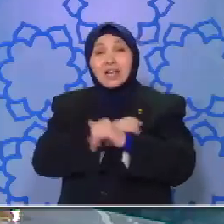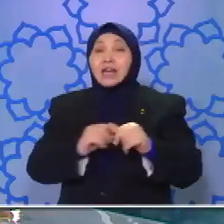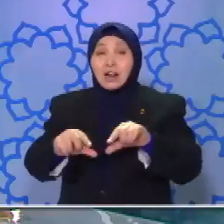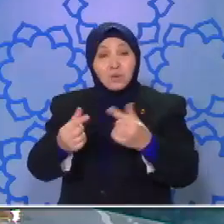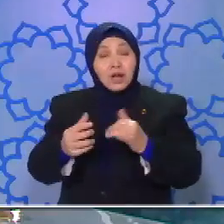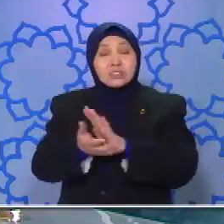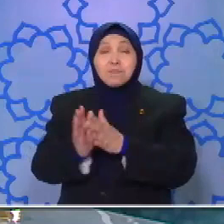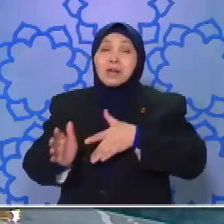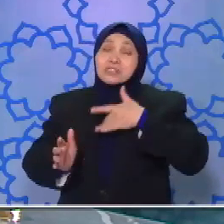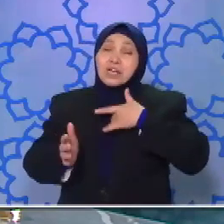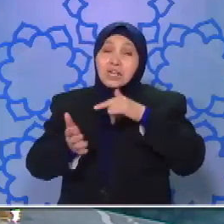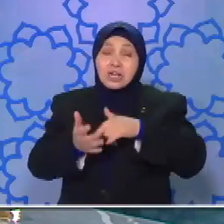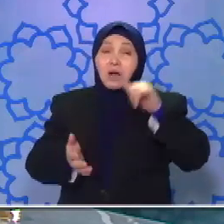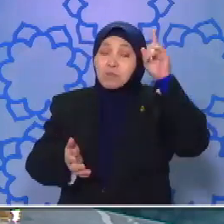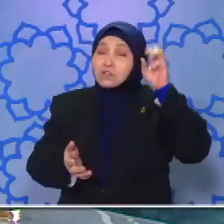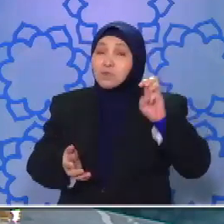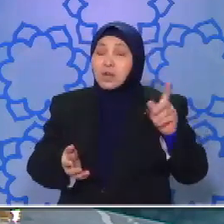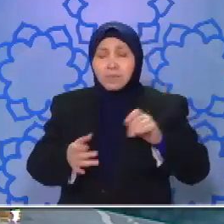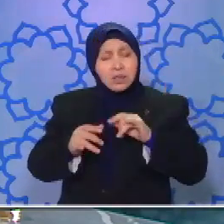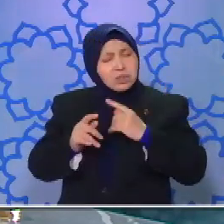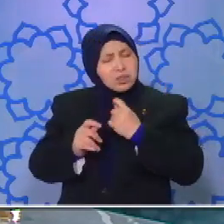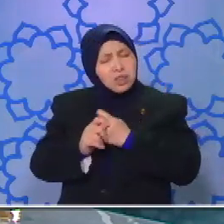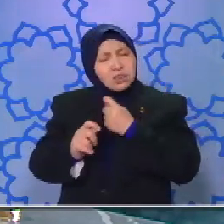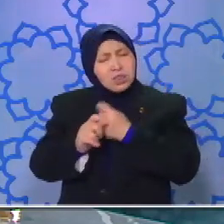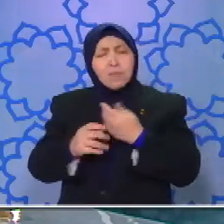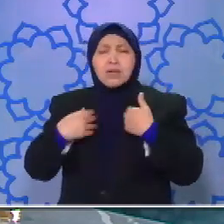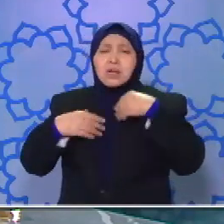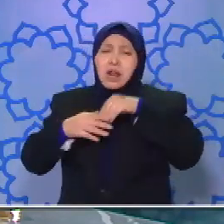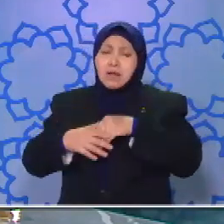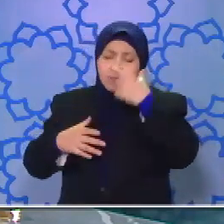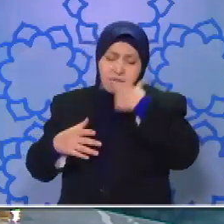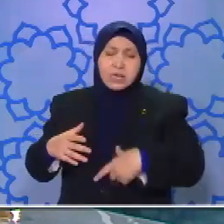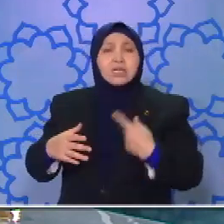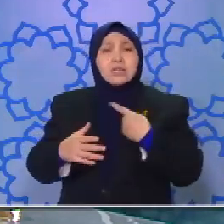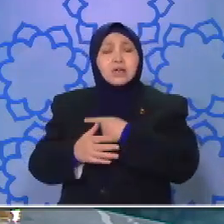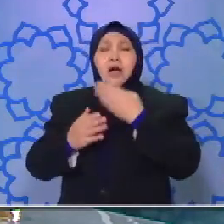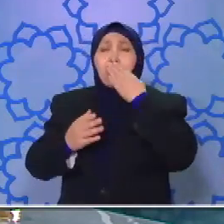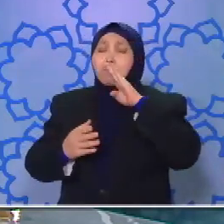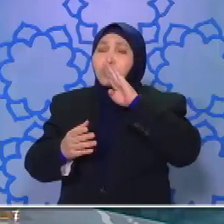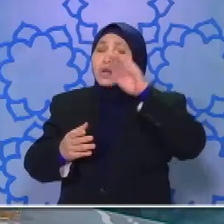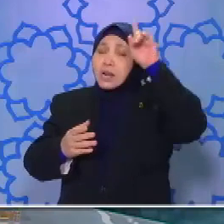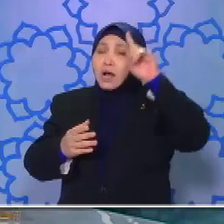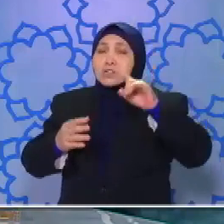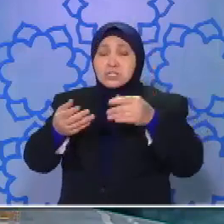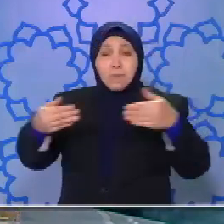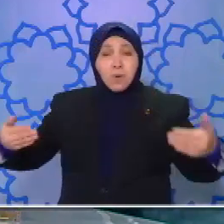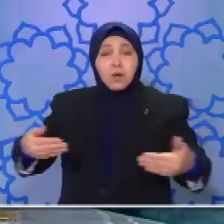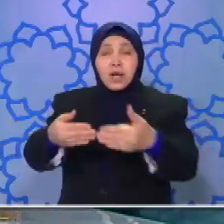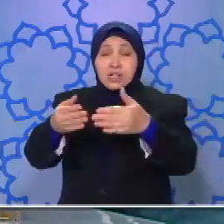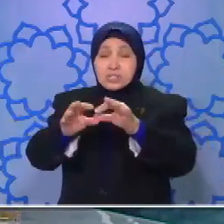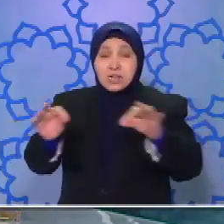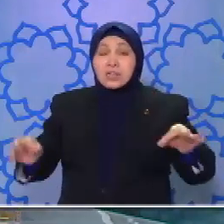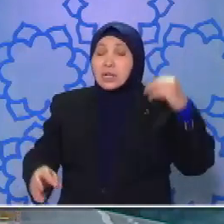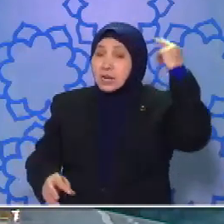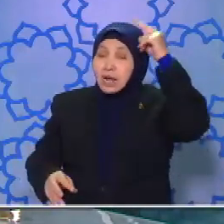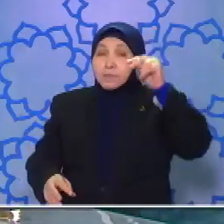perasaan ini Allah Subhanahu Wa Taala terus kekalkan dalam diri kita semua. Alhamdulillah. Sambungan kisah Nabi Allah Musa AS,